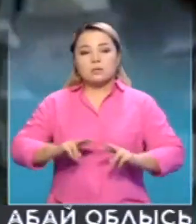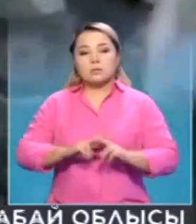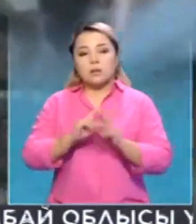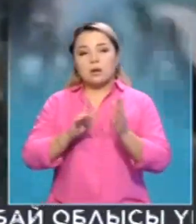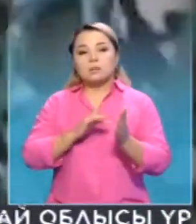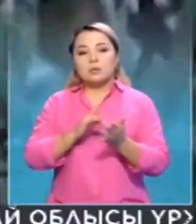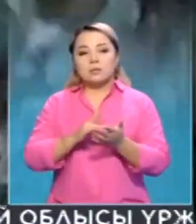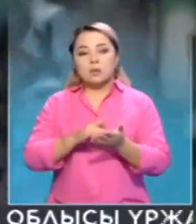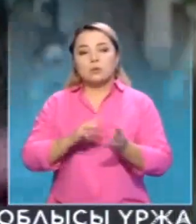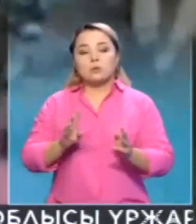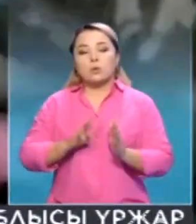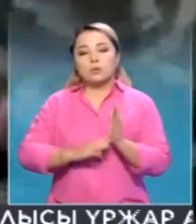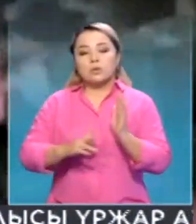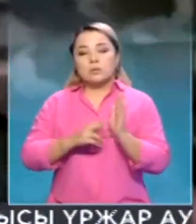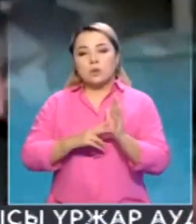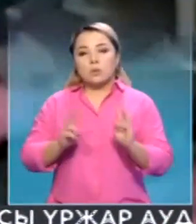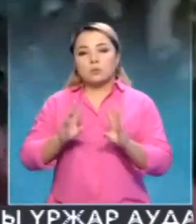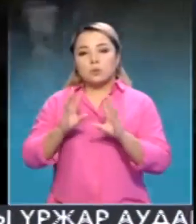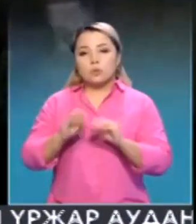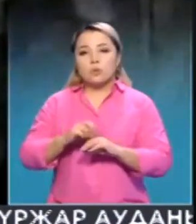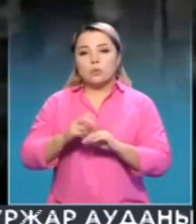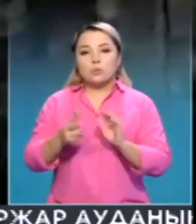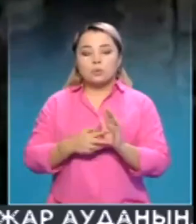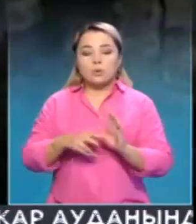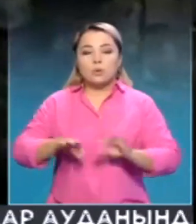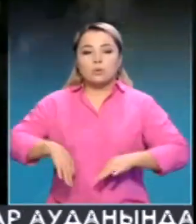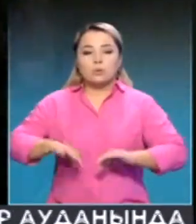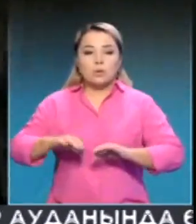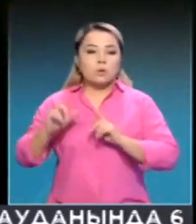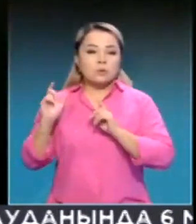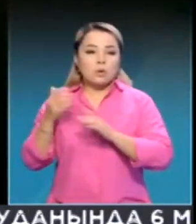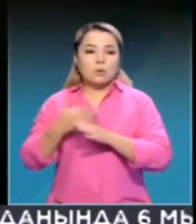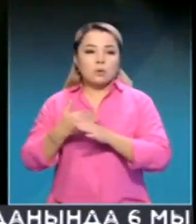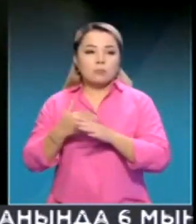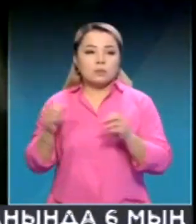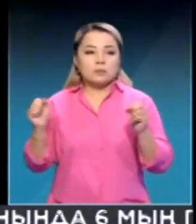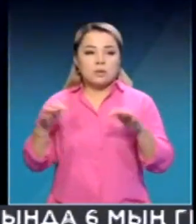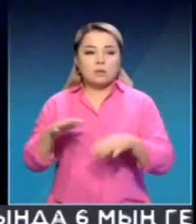98 өрт сөндіруші, 18 өрт сөндіру көлігімен көмекке барған болатын.